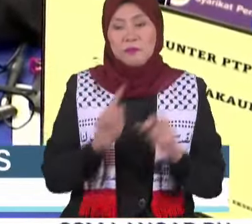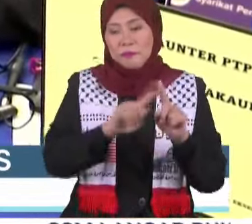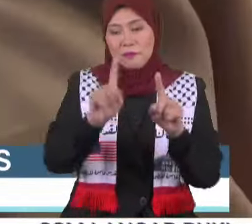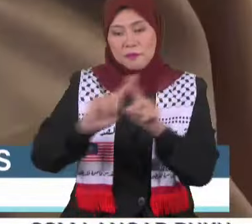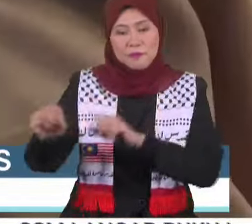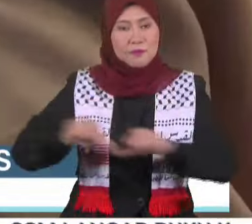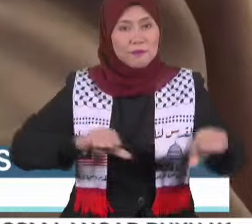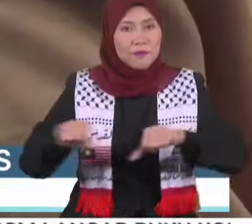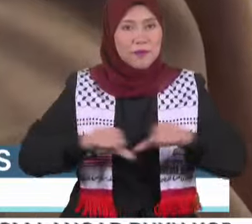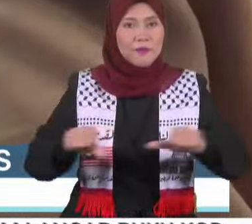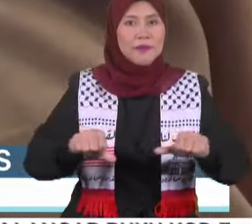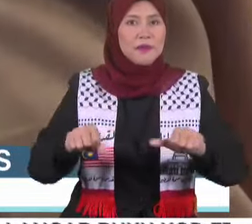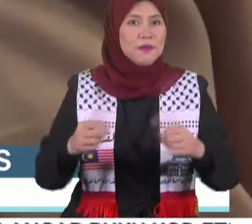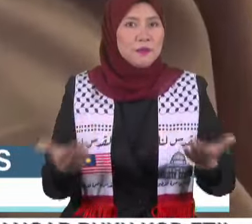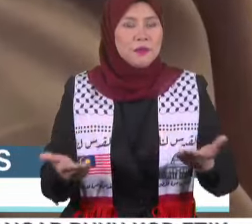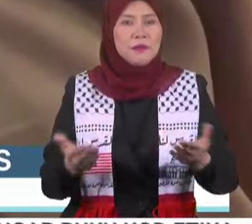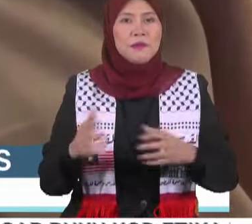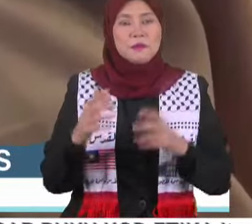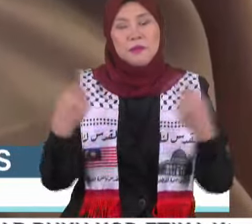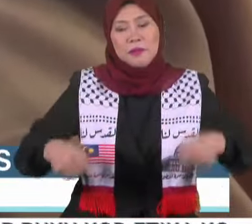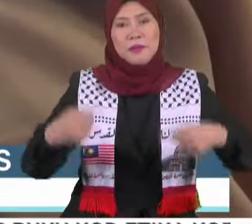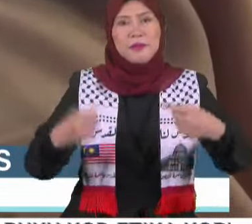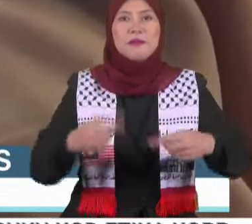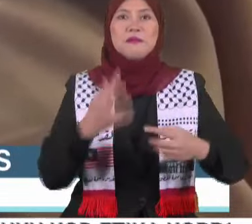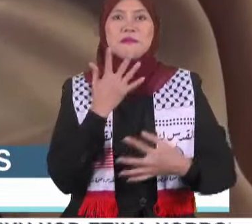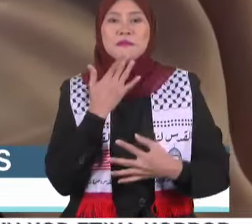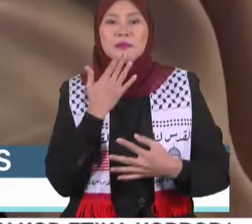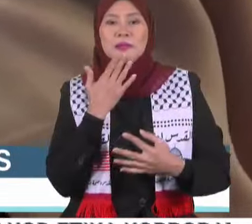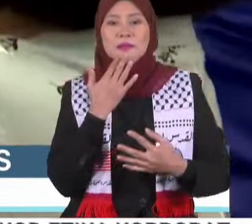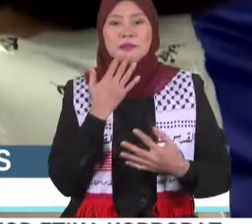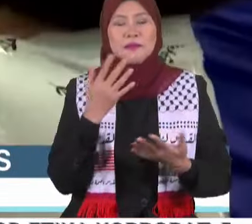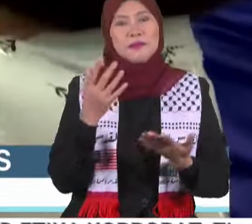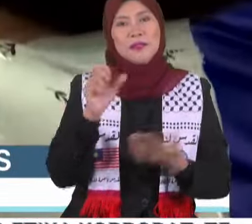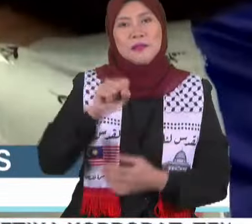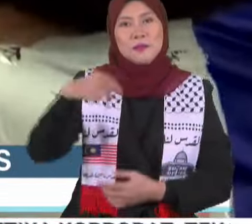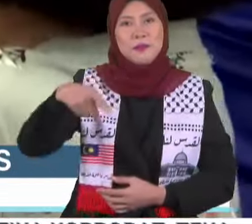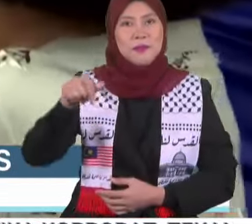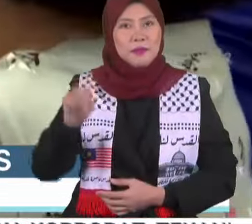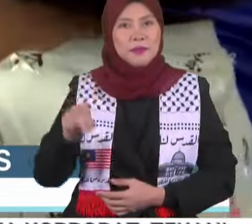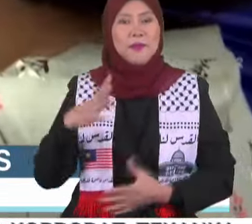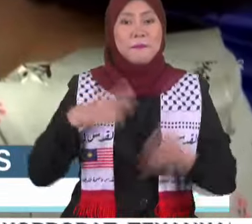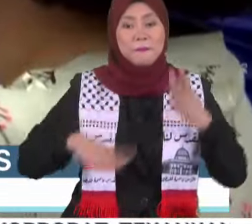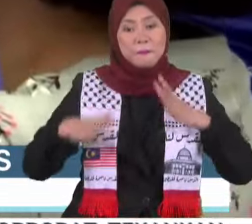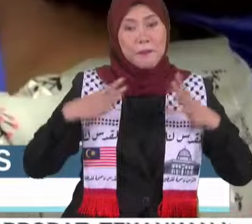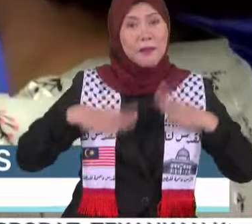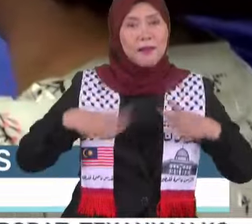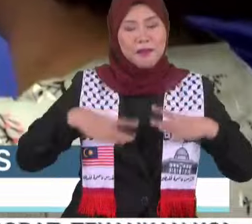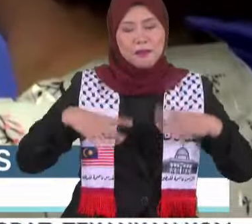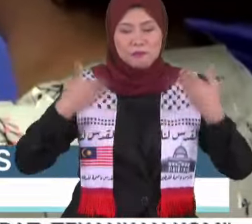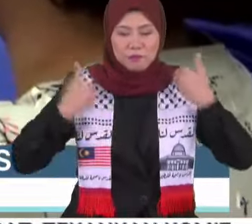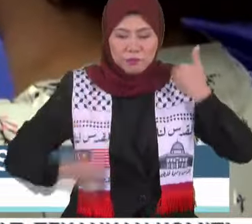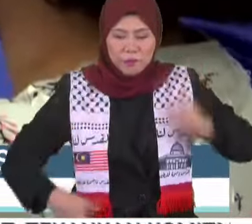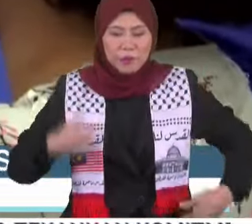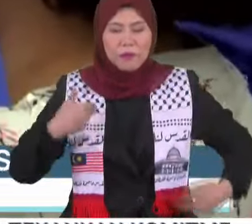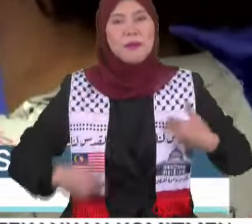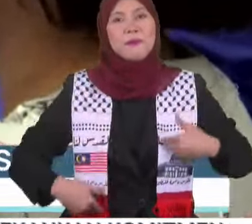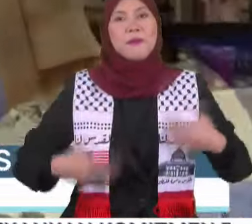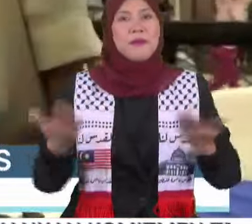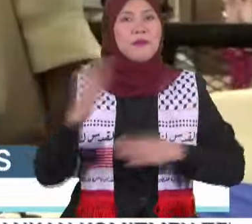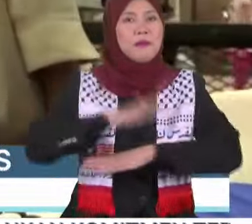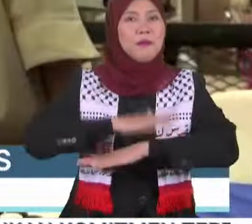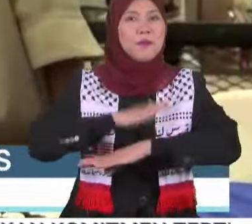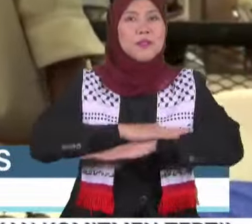pelbagai aktiviti, antaranya pertandingan mewarna simpan SSPN, pertandingan pakaian beragam, kaunter promosi